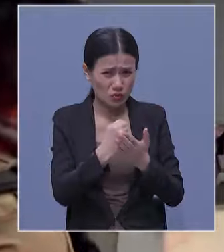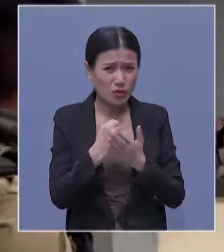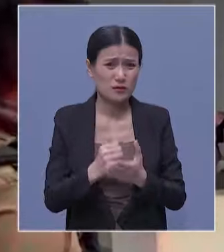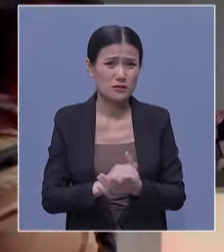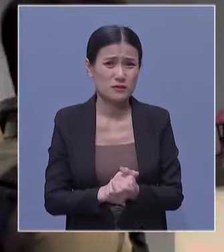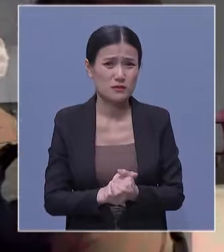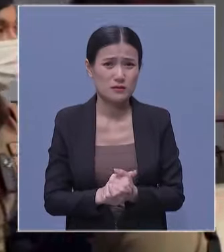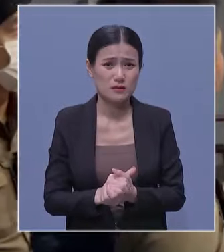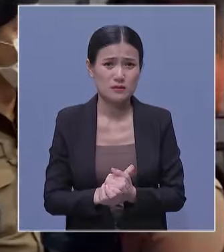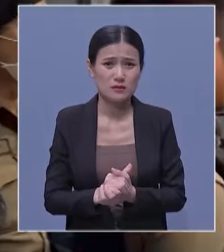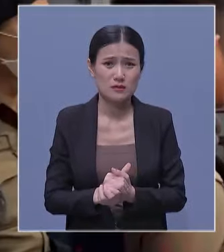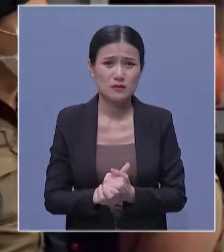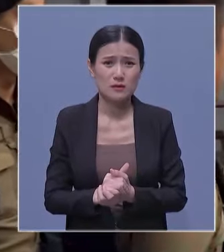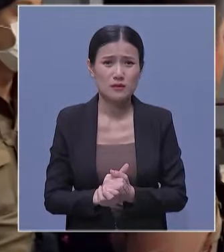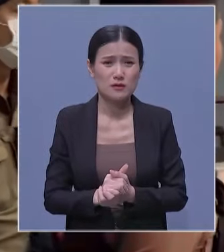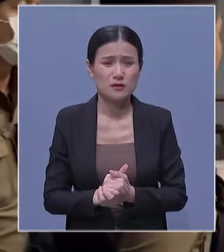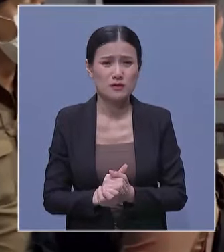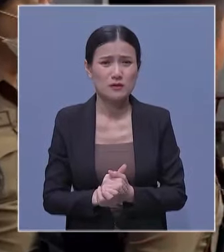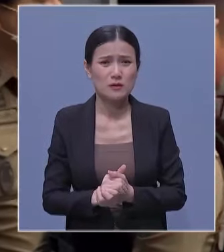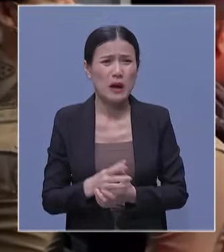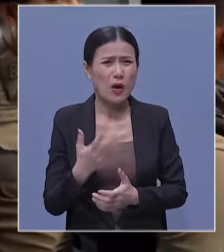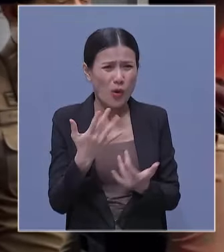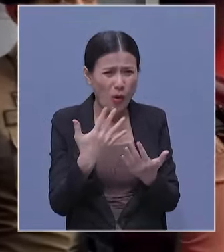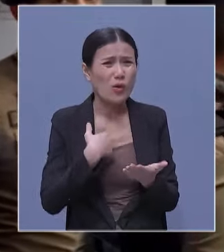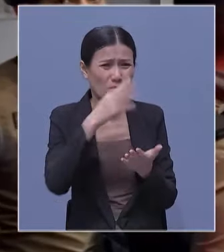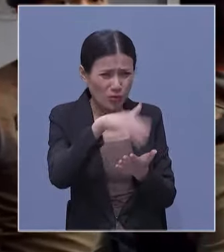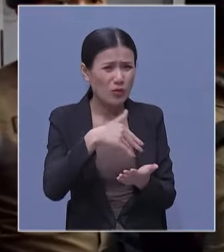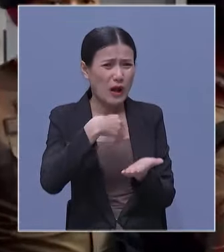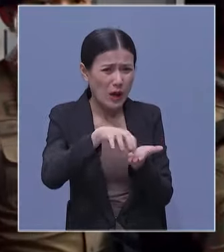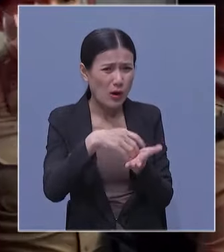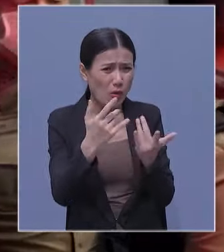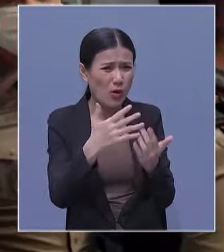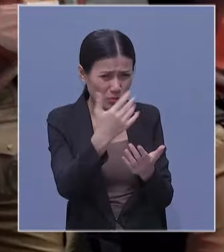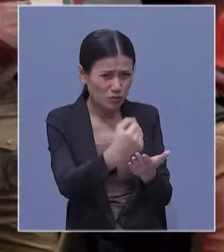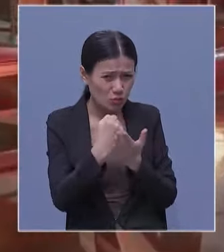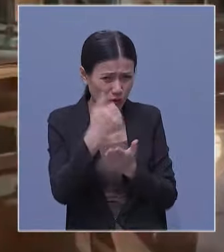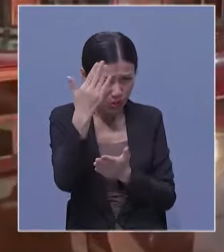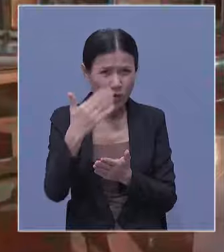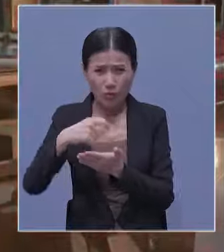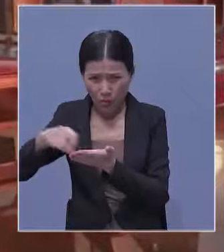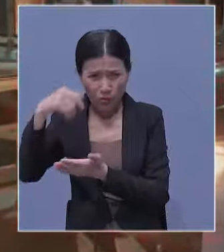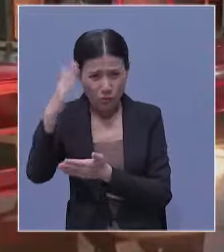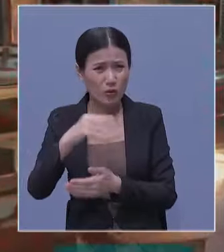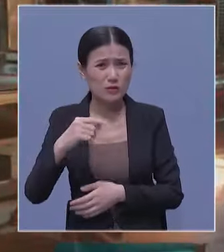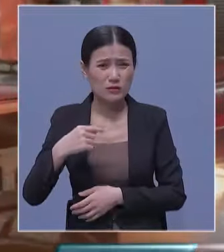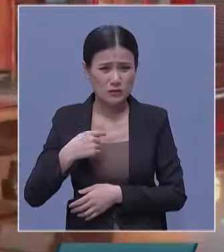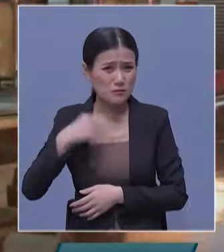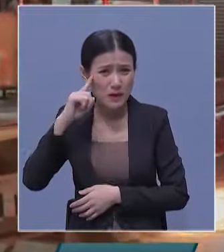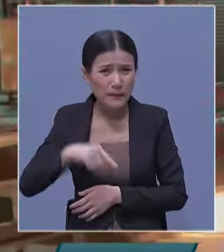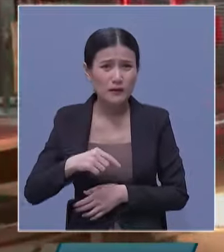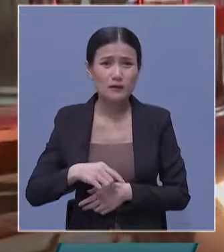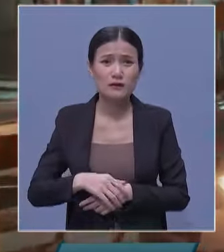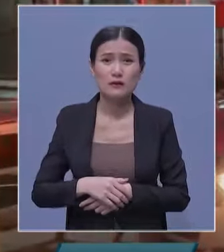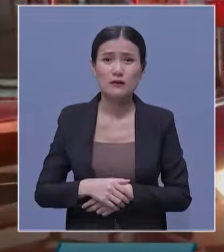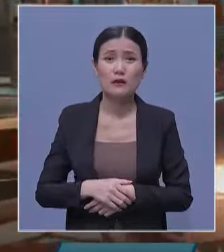ขายโอเดี๋ยวเล่าให้ฟังได้มขอให้ยได้โอ้โหถึงกับขนาด